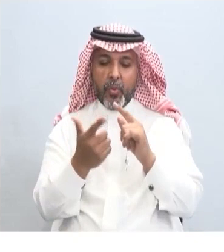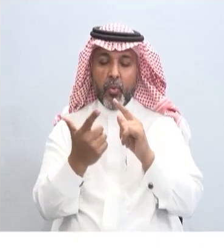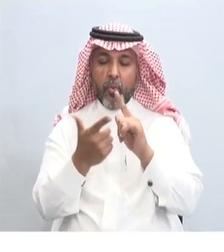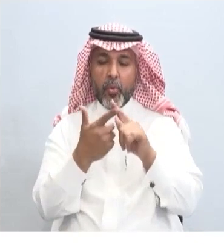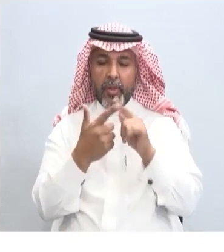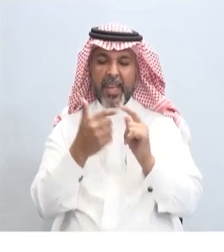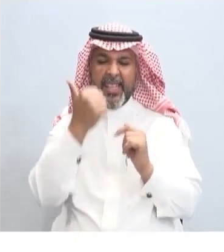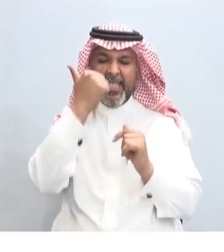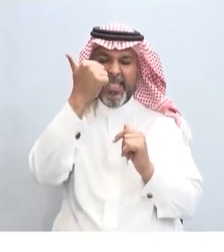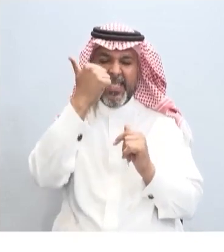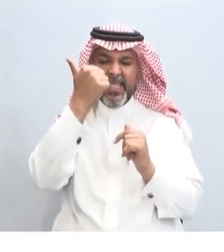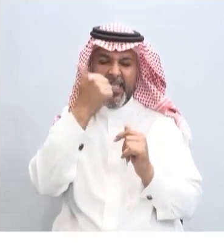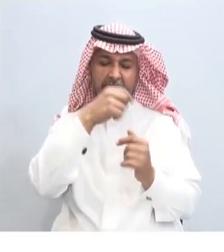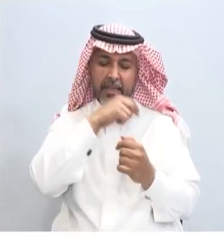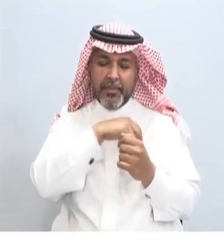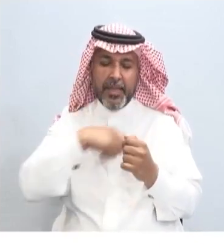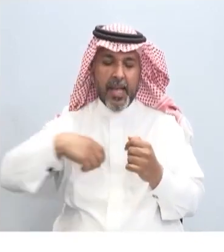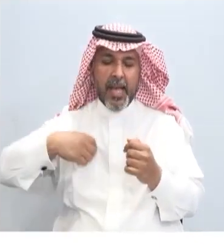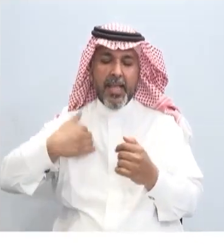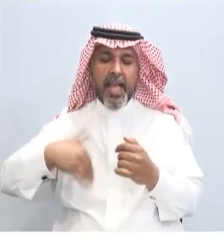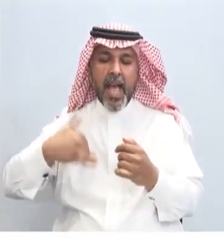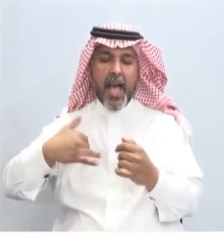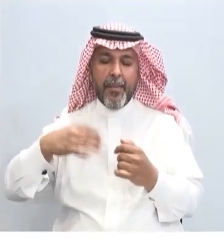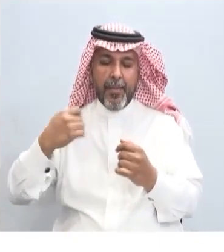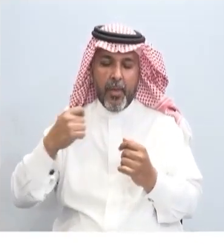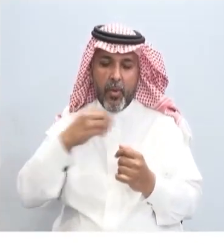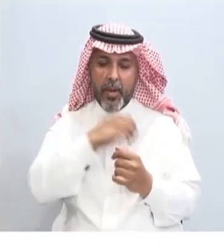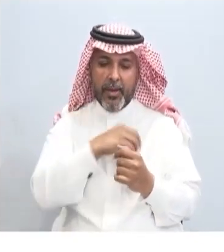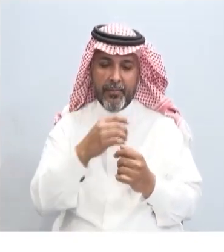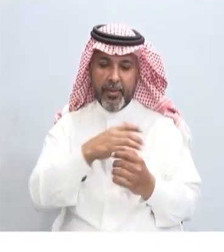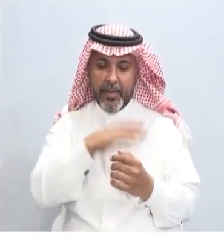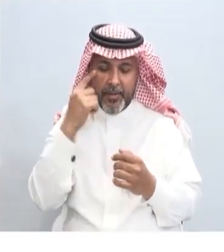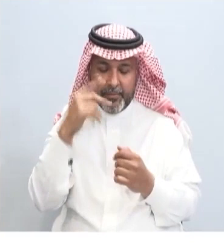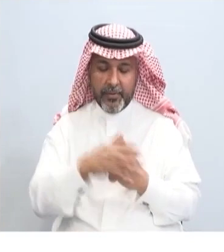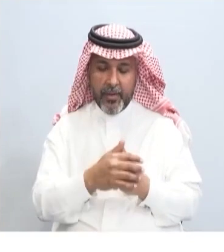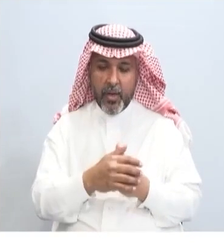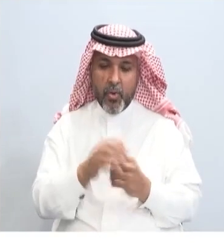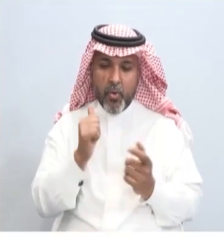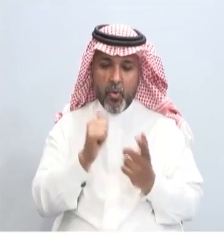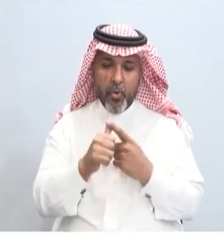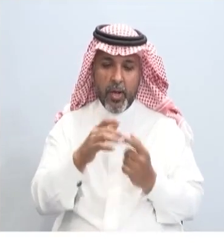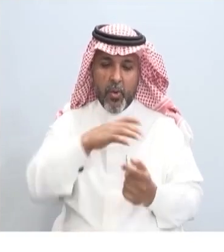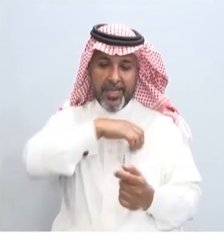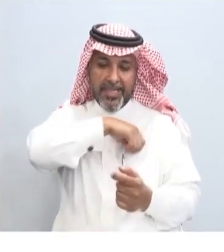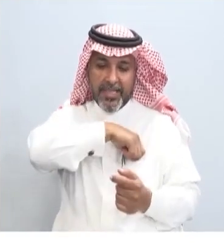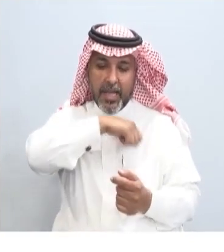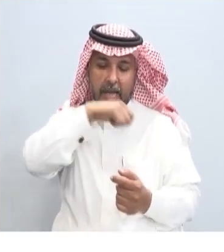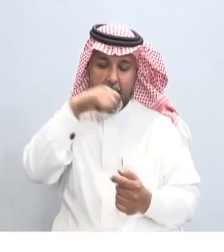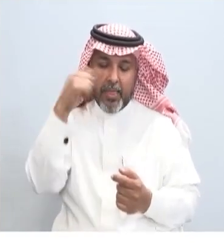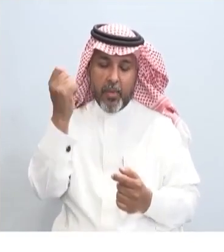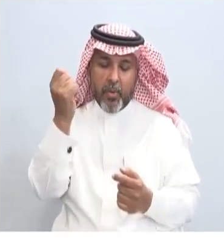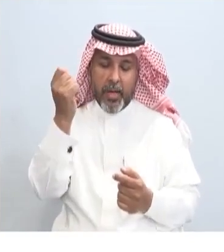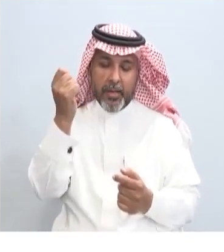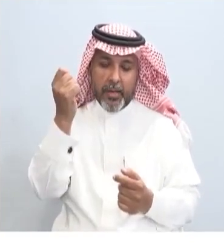ارجعها ثم ارجعها اذا هنا الحادثتين مستقلتين ولا غير مستقلتين او هل الحادثه الاولى اثرت على